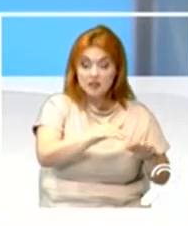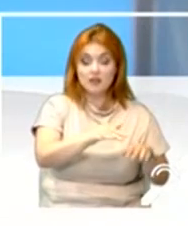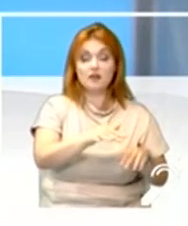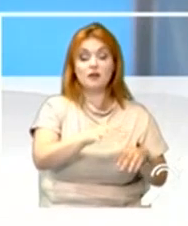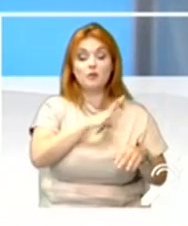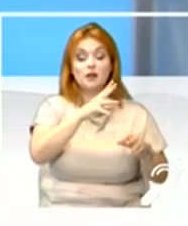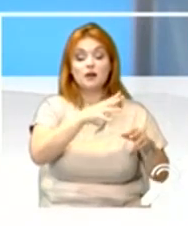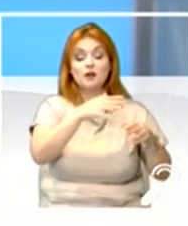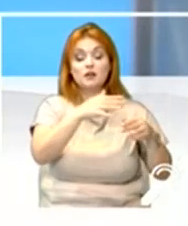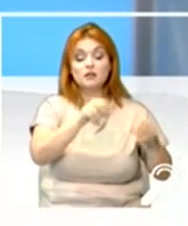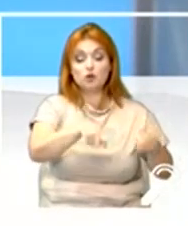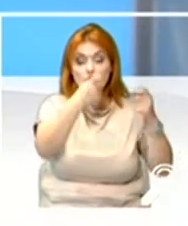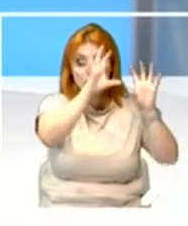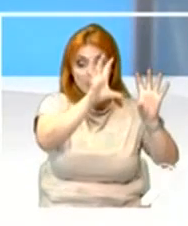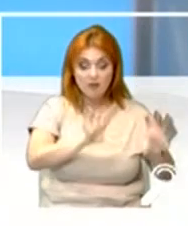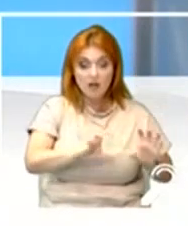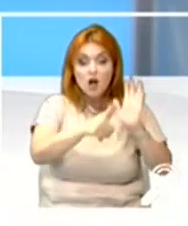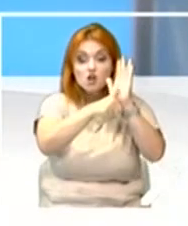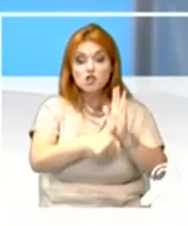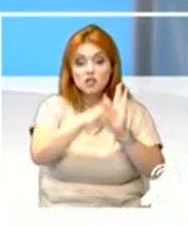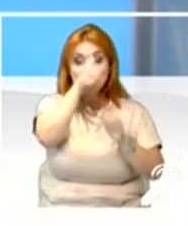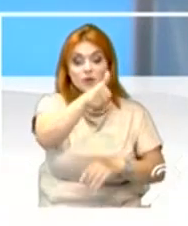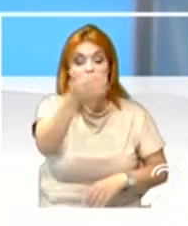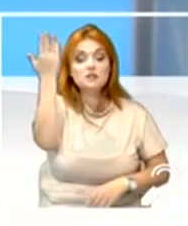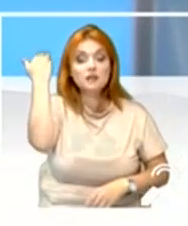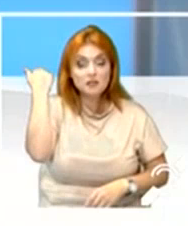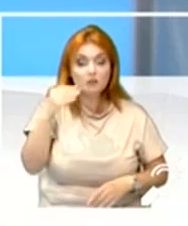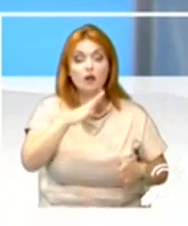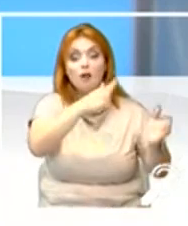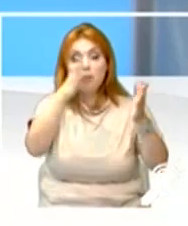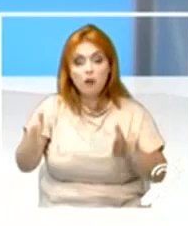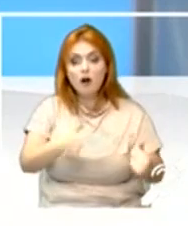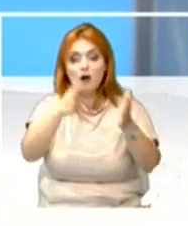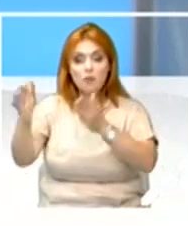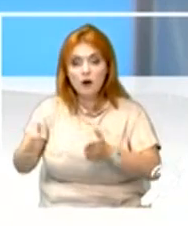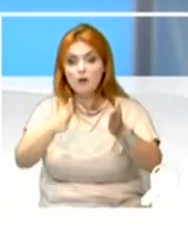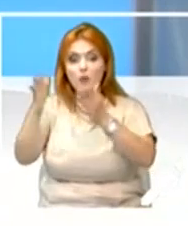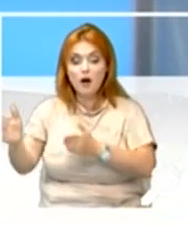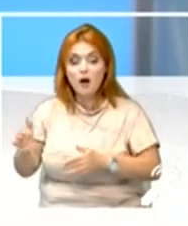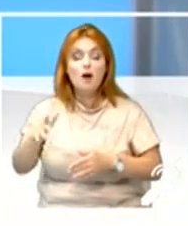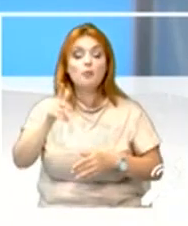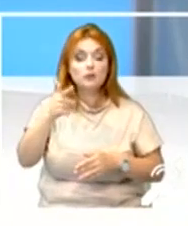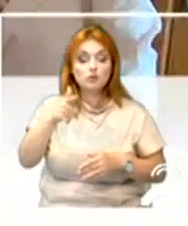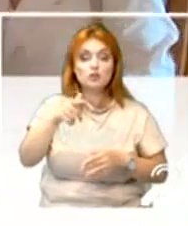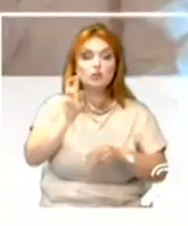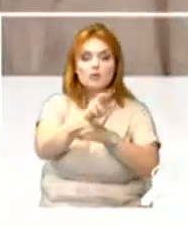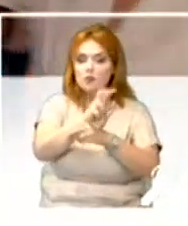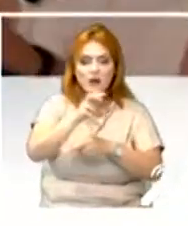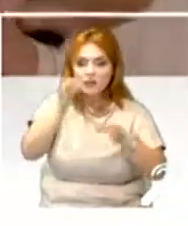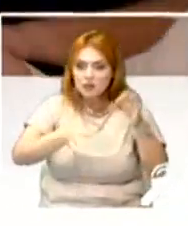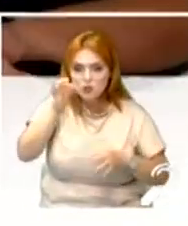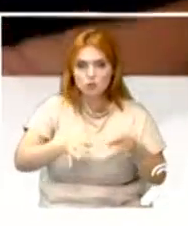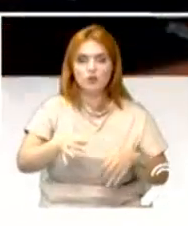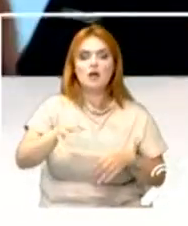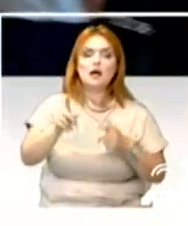ebrietate a unui autovehicul, pentru că învinuitul nu se prezenta la ședințe sau își schimba des avocații.